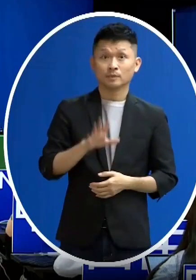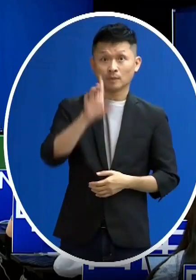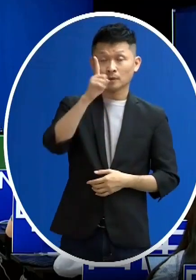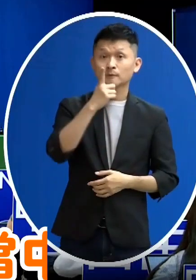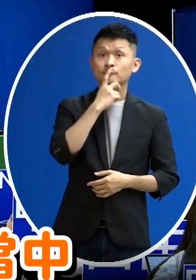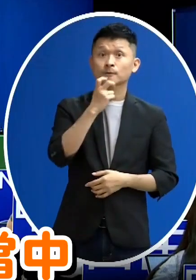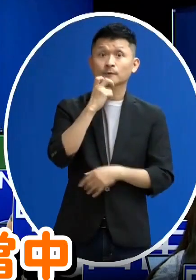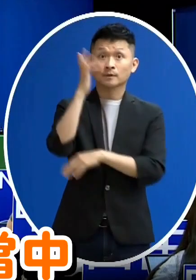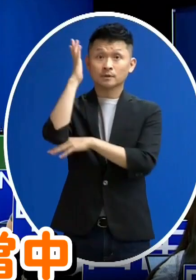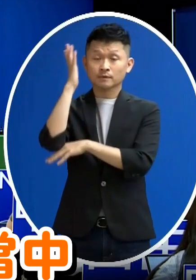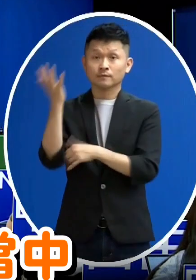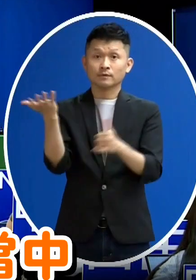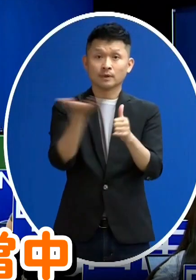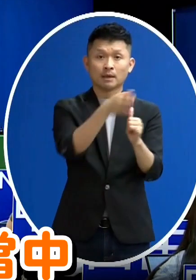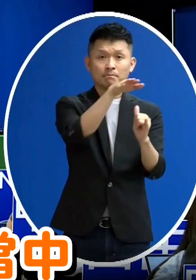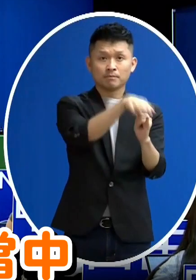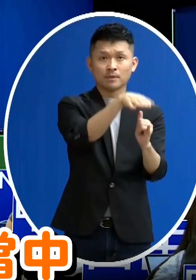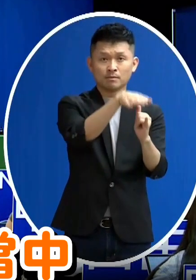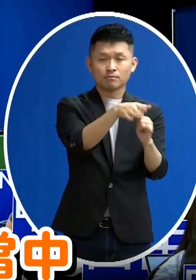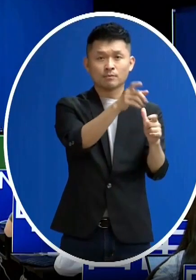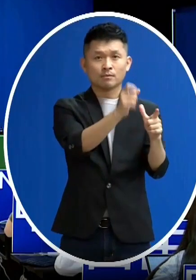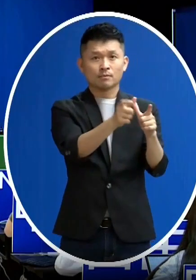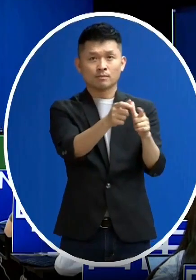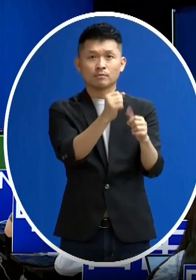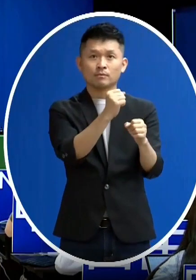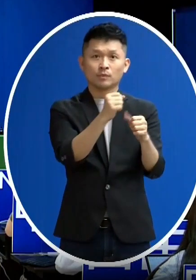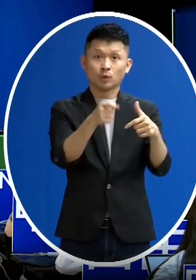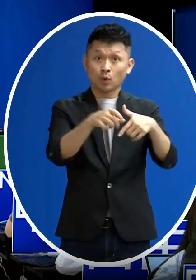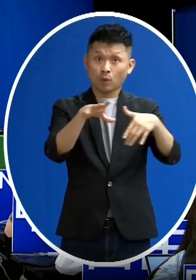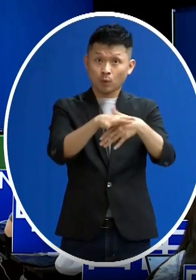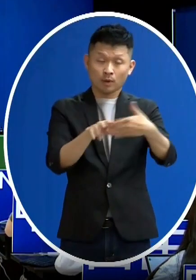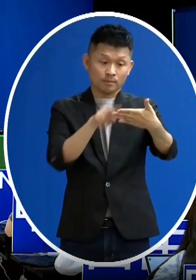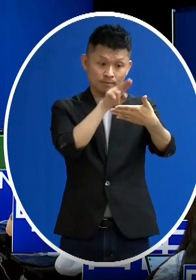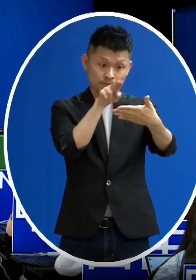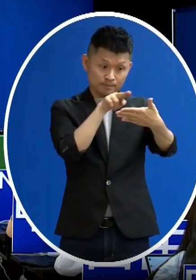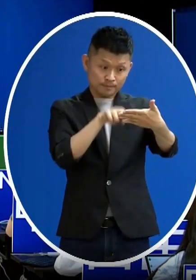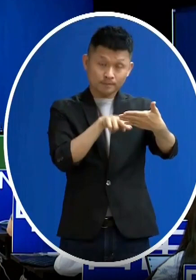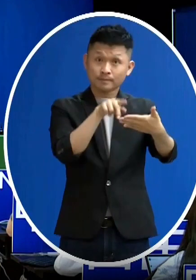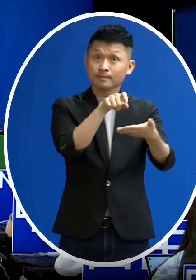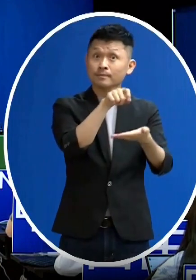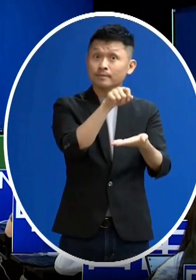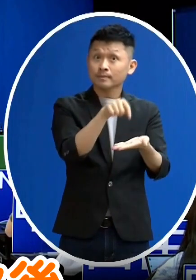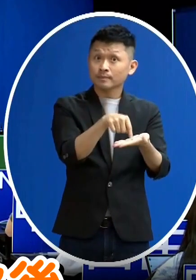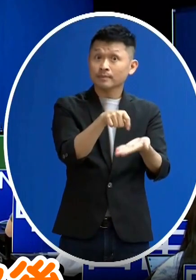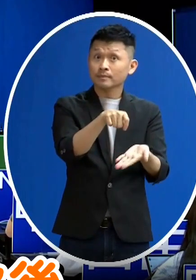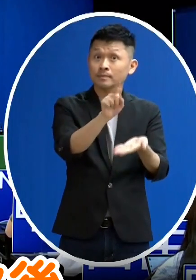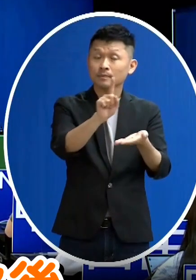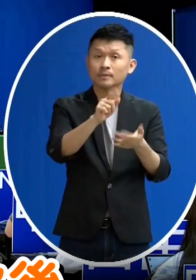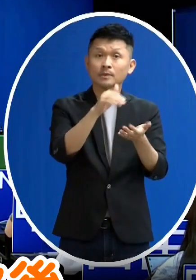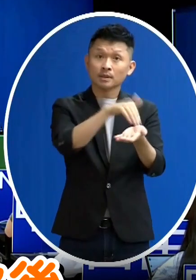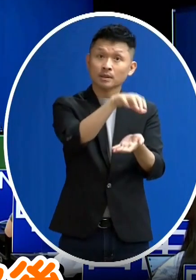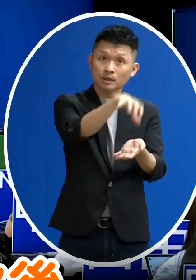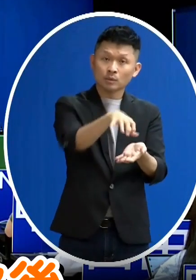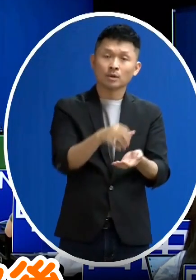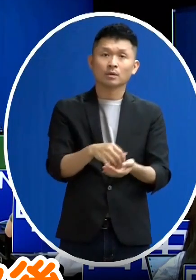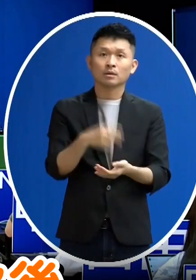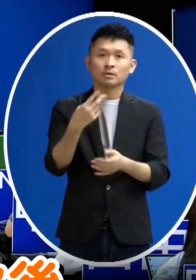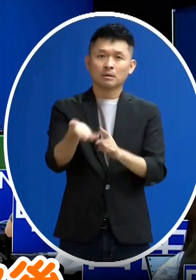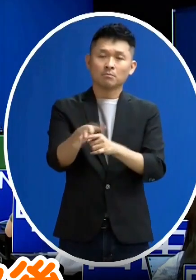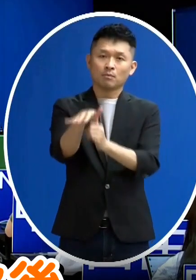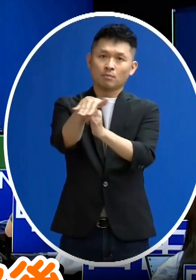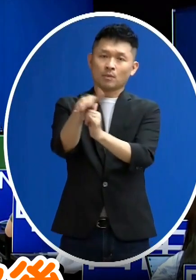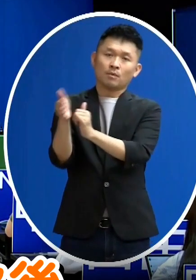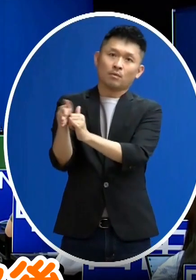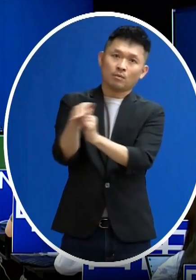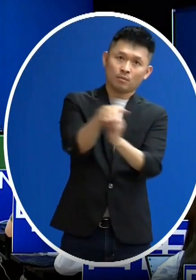中央给殡葬业者的公文当中，那里面有内容有写到说，建议医院或接体车上入